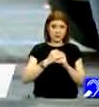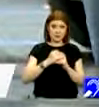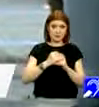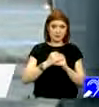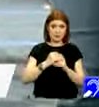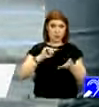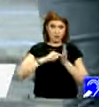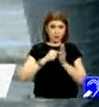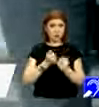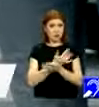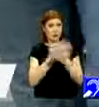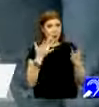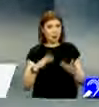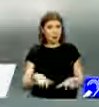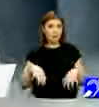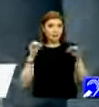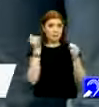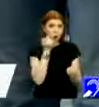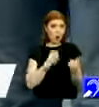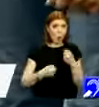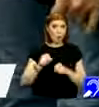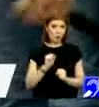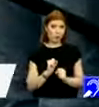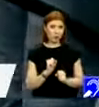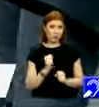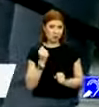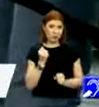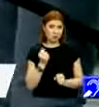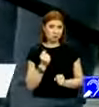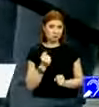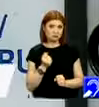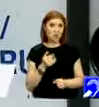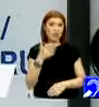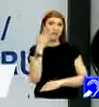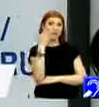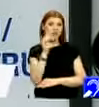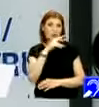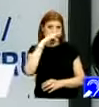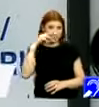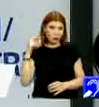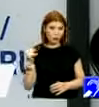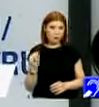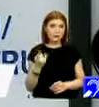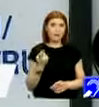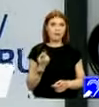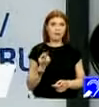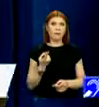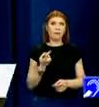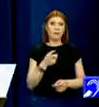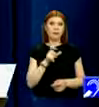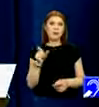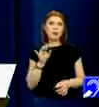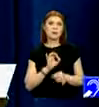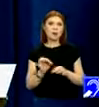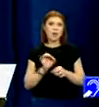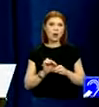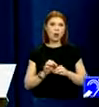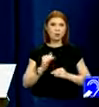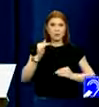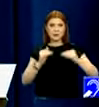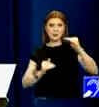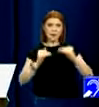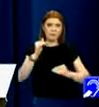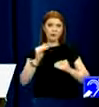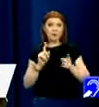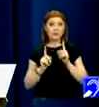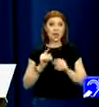obiectivi găsim comportamente speculative, companii care profită de un context economic instabil el, dar